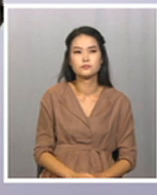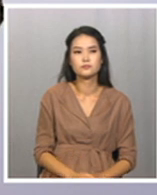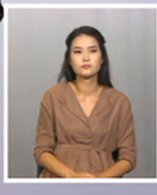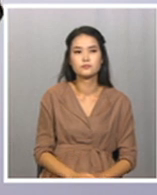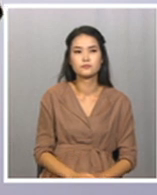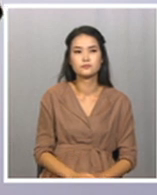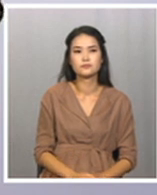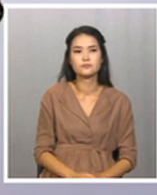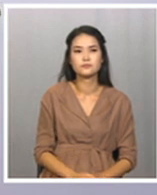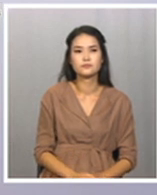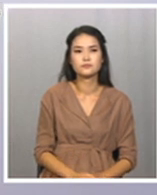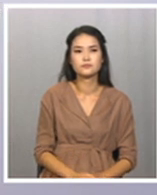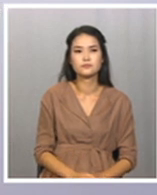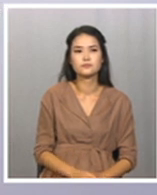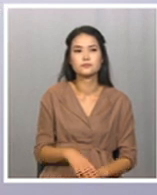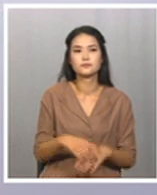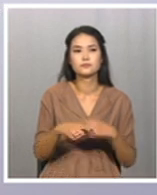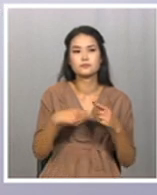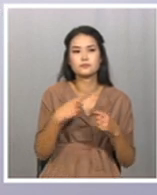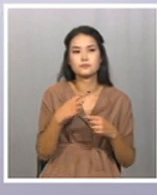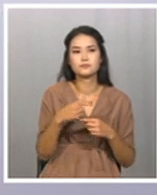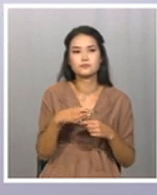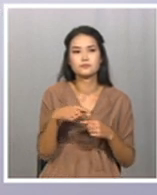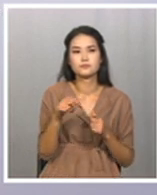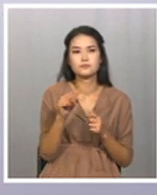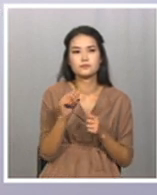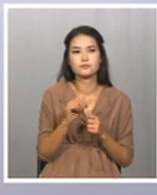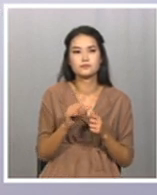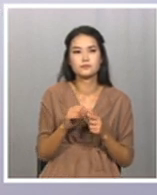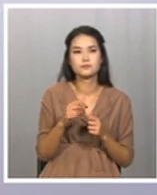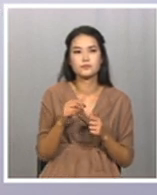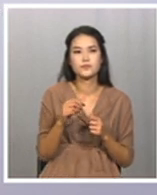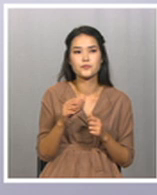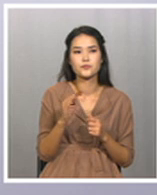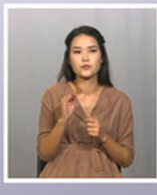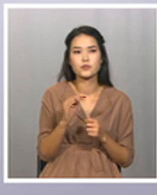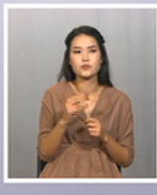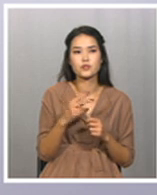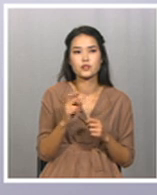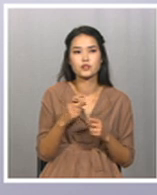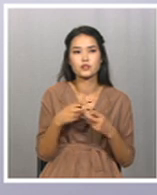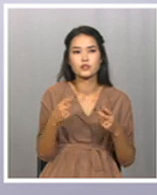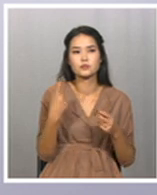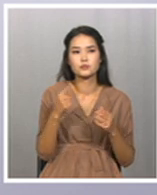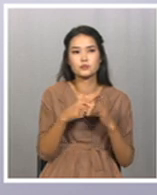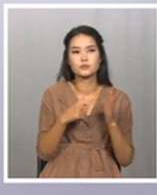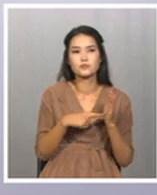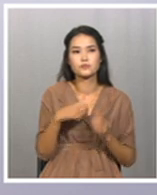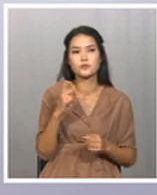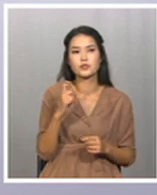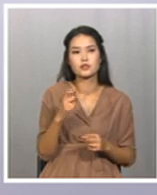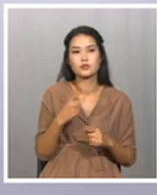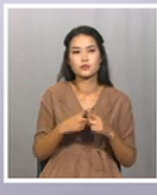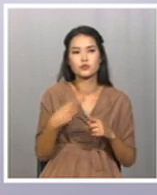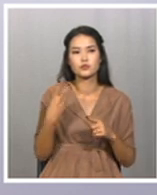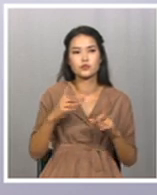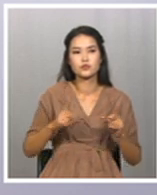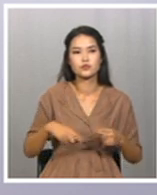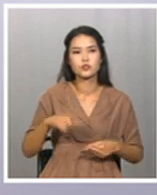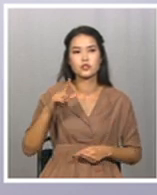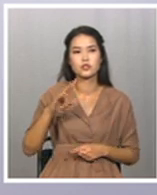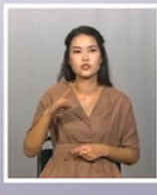Келесі енді функцияның туындысын табамыз. Туындысы 1 бөлінген x қосылған